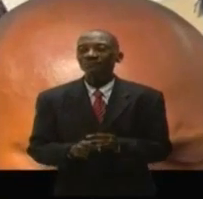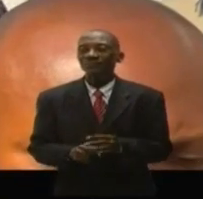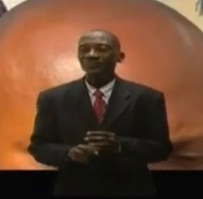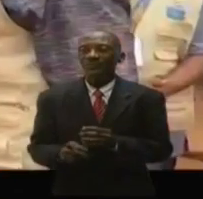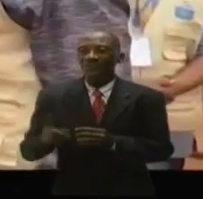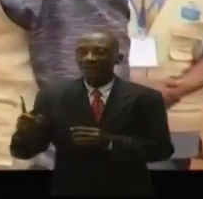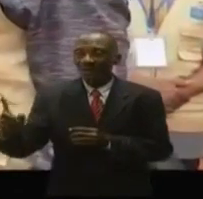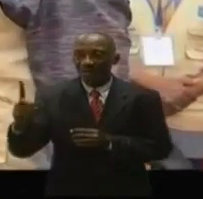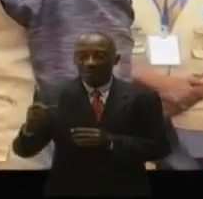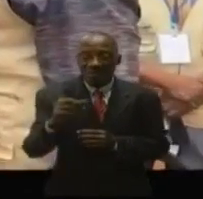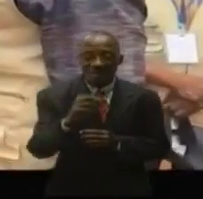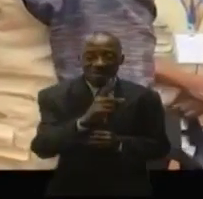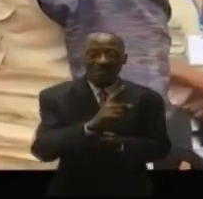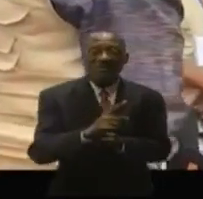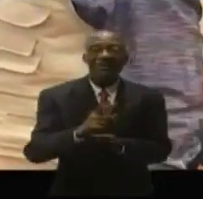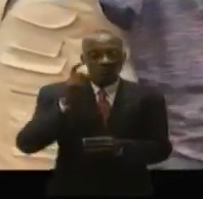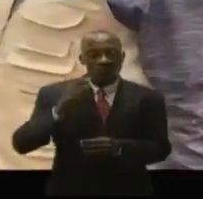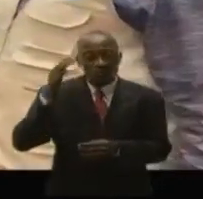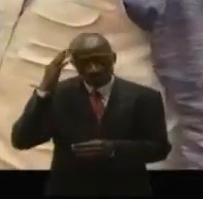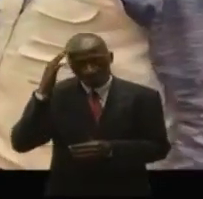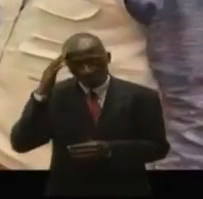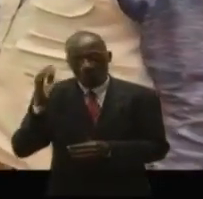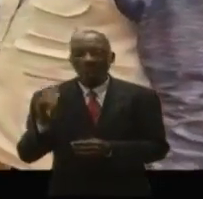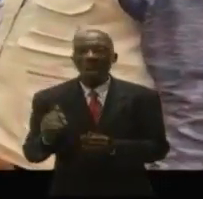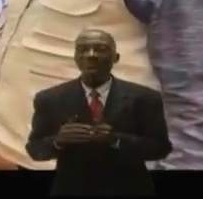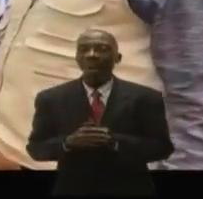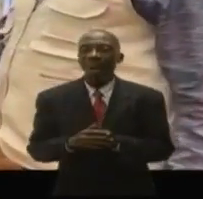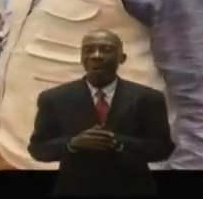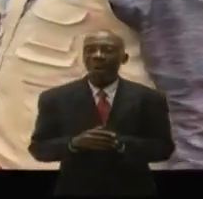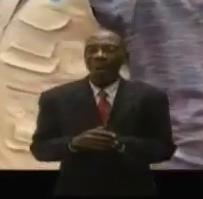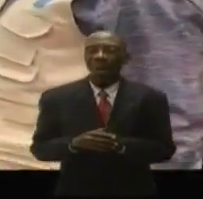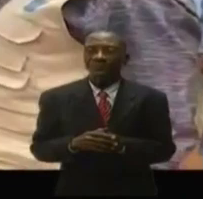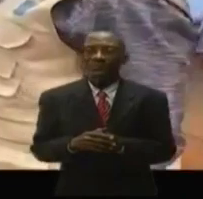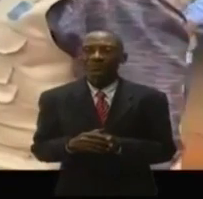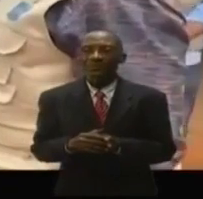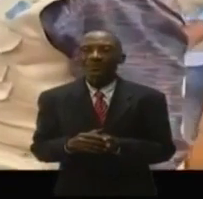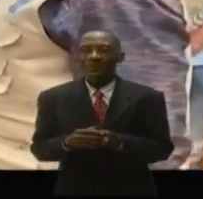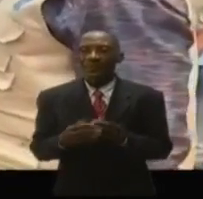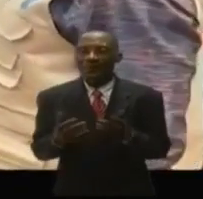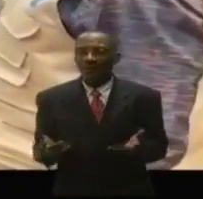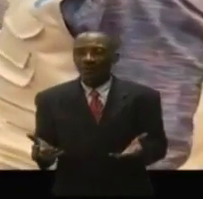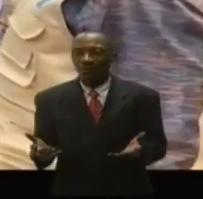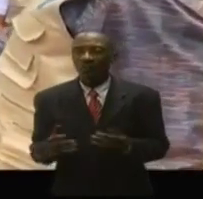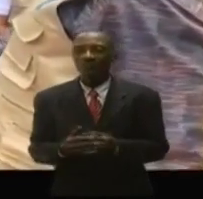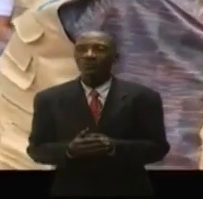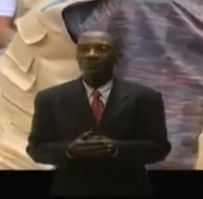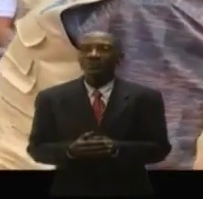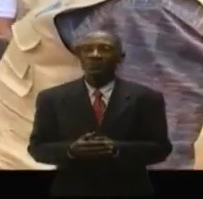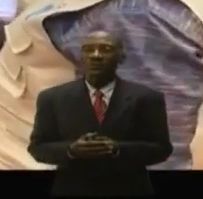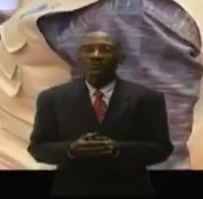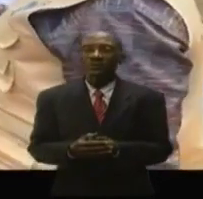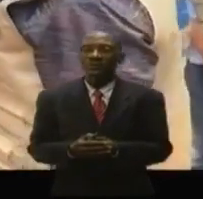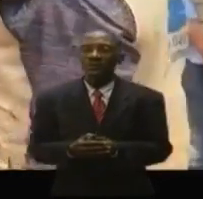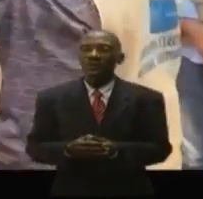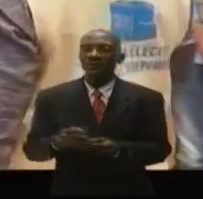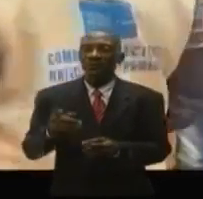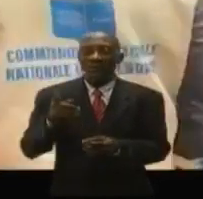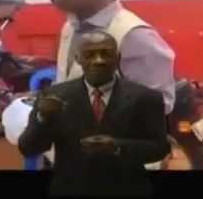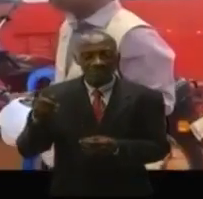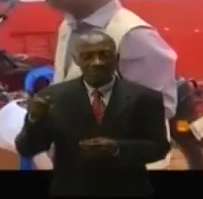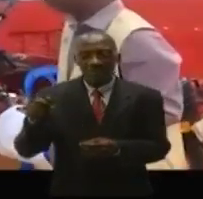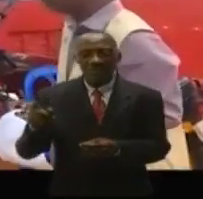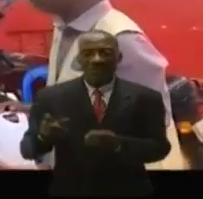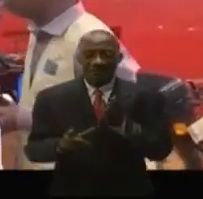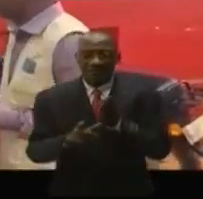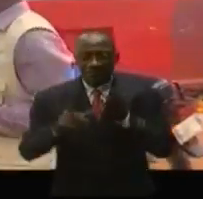ses BRTC. Didi Manaralinga a également fait une mise au point avec les membres du bureau de réception et traitement des candidatures.